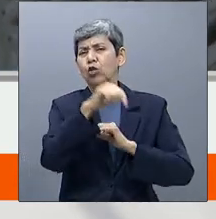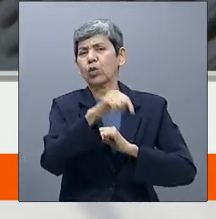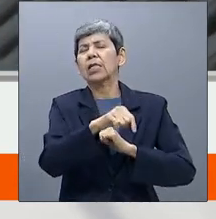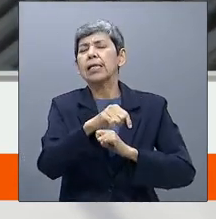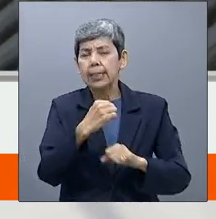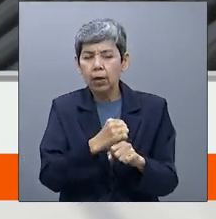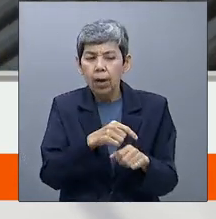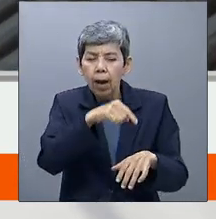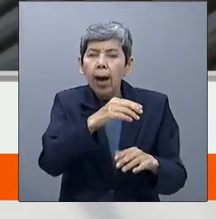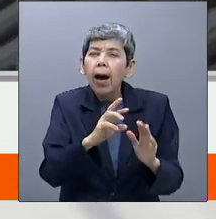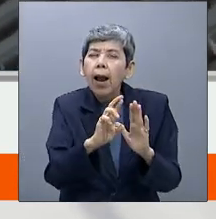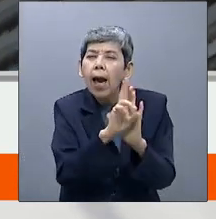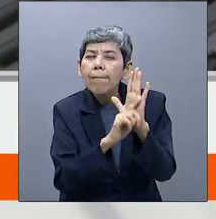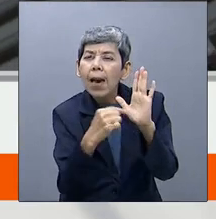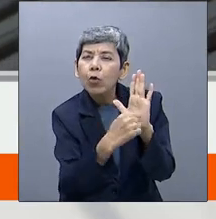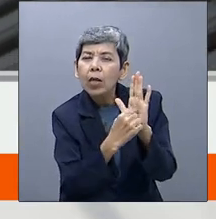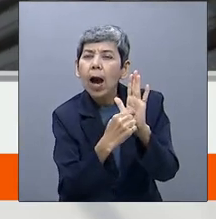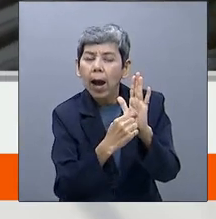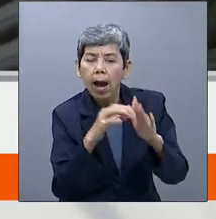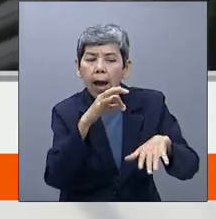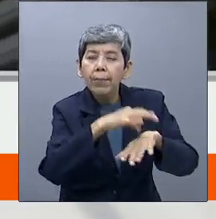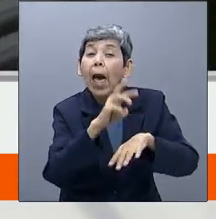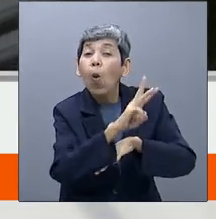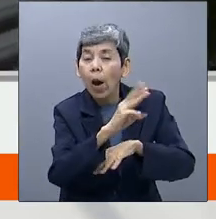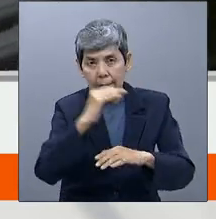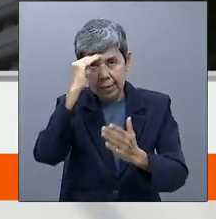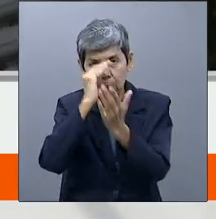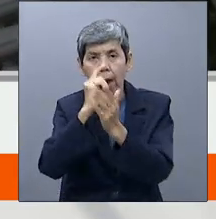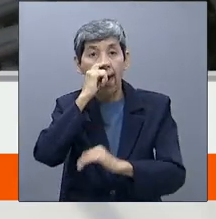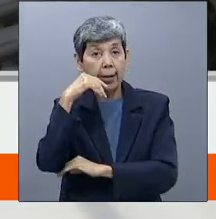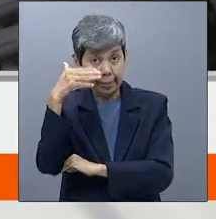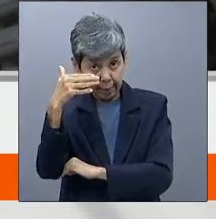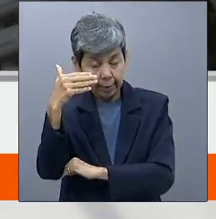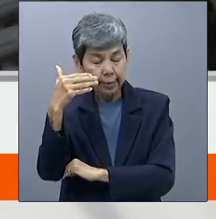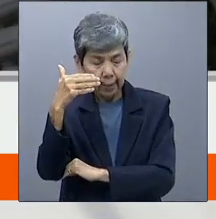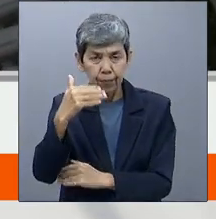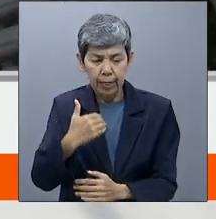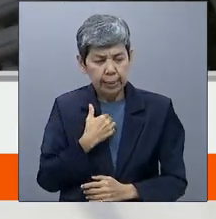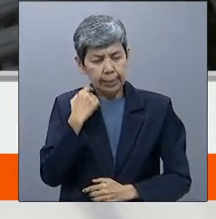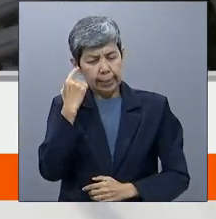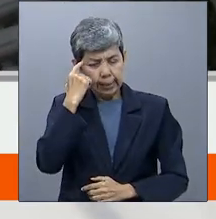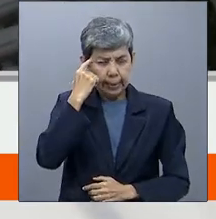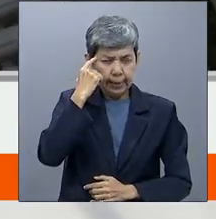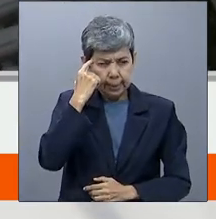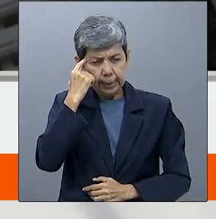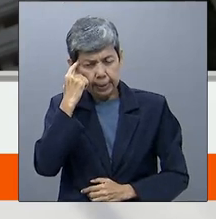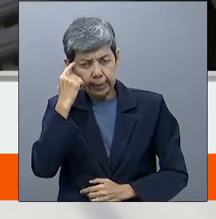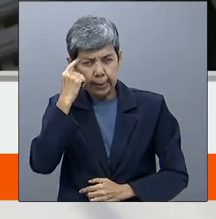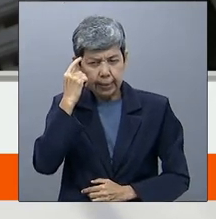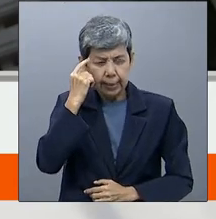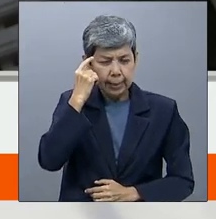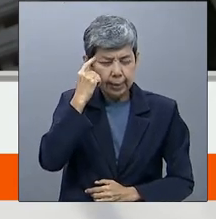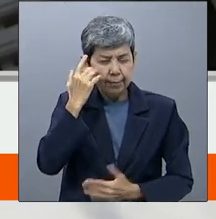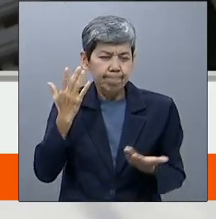างที่ทำให้ผู้จัดการตำรวจชาตินะนะใช้ดูมินิทที่มันไปในทาง